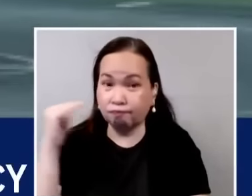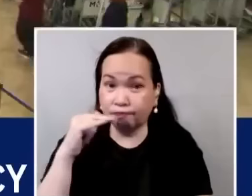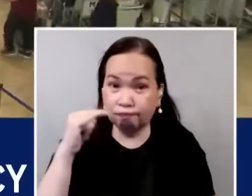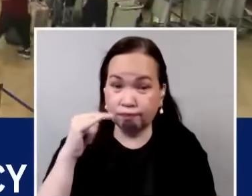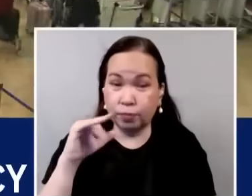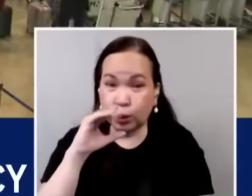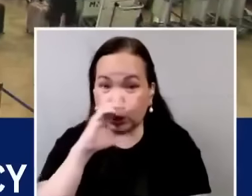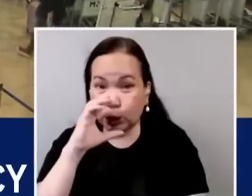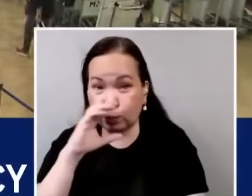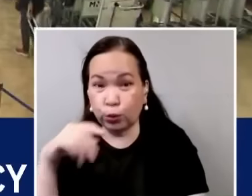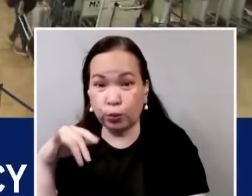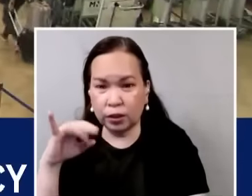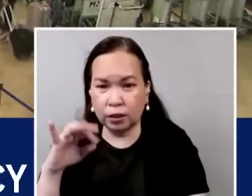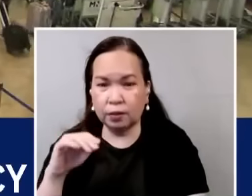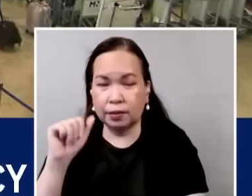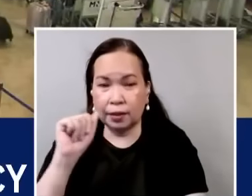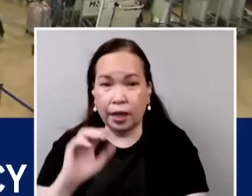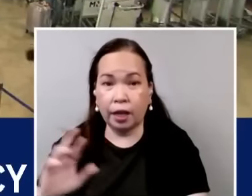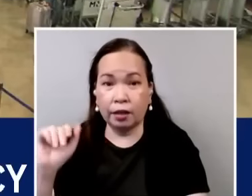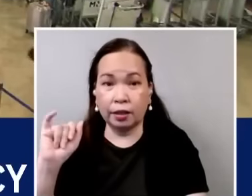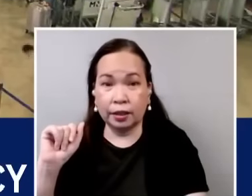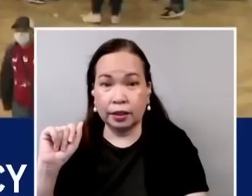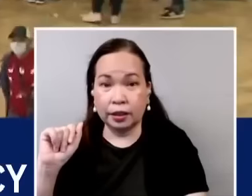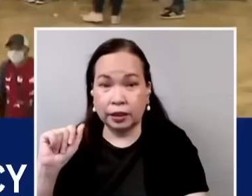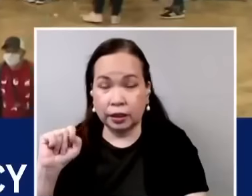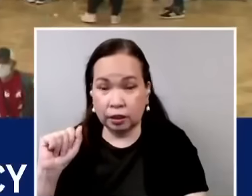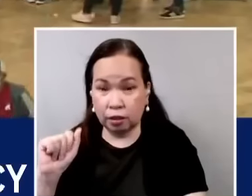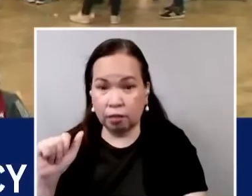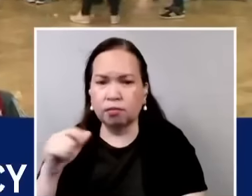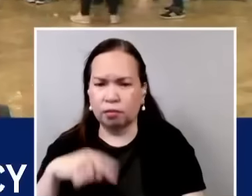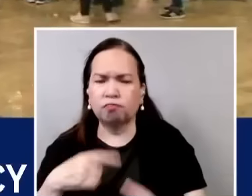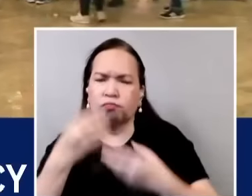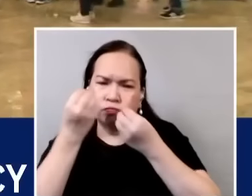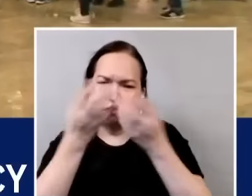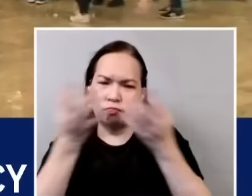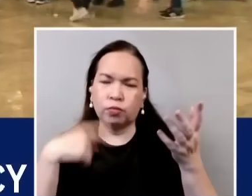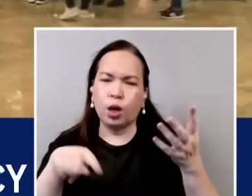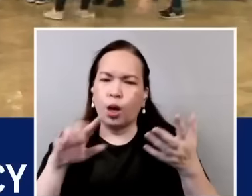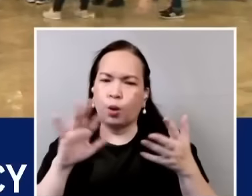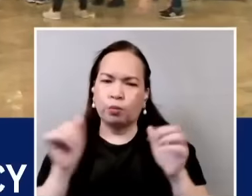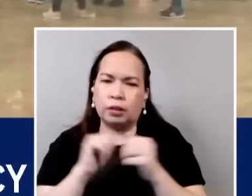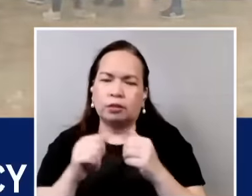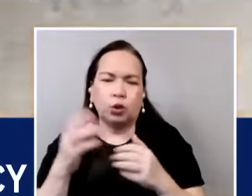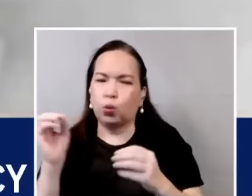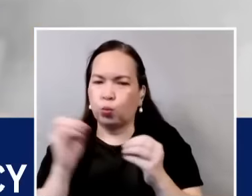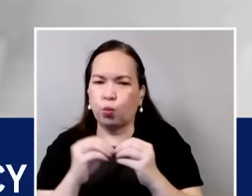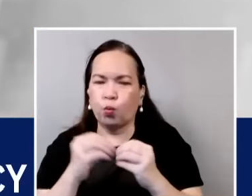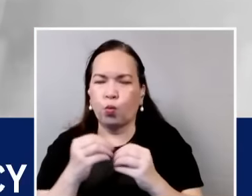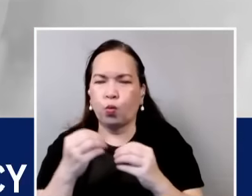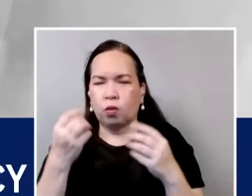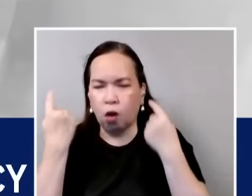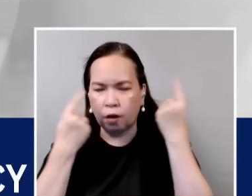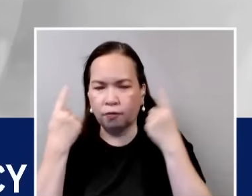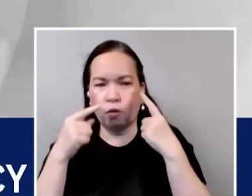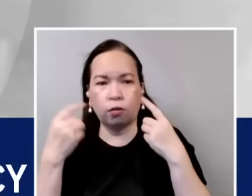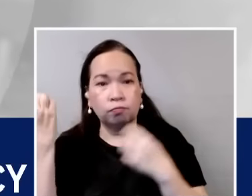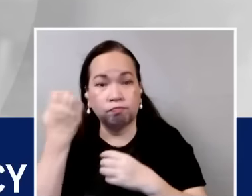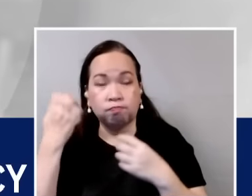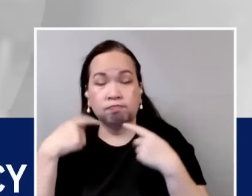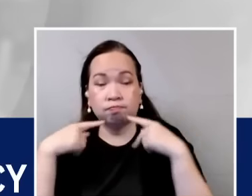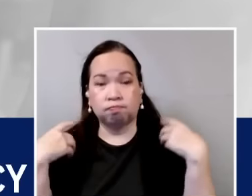AirAsia, kanya-kanya na rin labas ng pahayag kasunod ang pagkakatanggal ng public health emergency. Ang Philippine Airlines tinawag